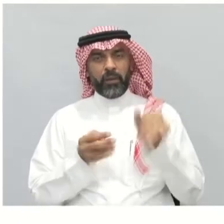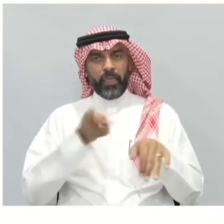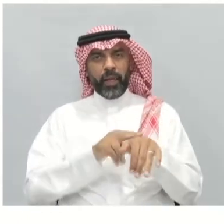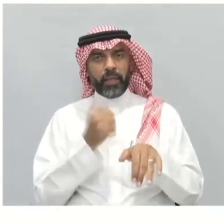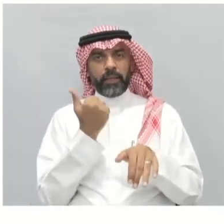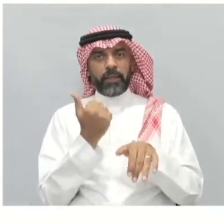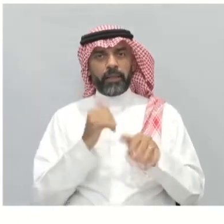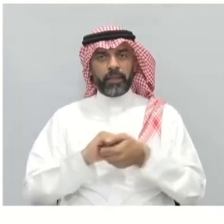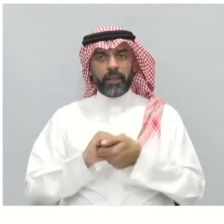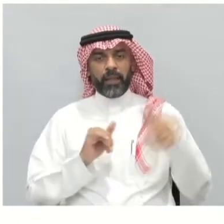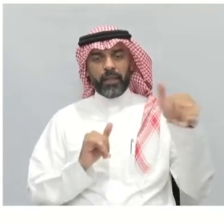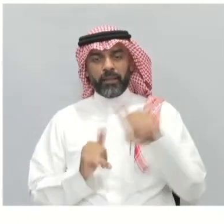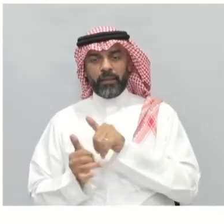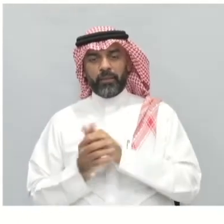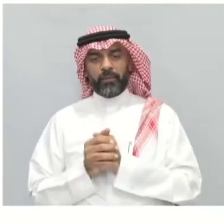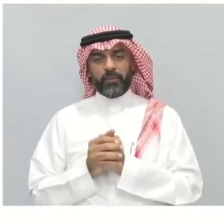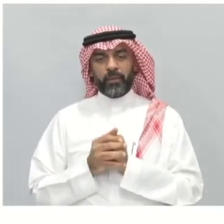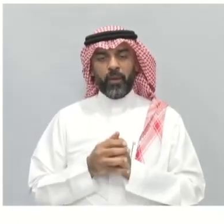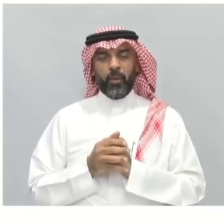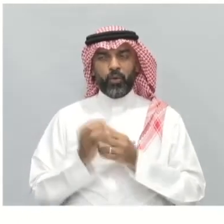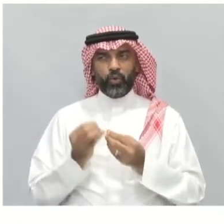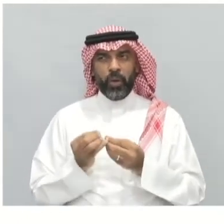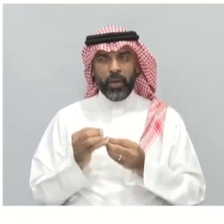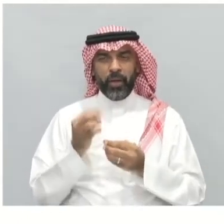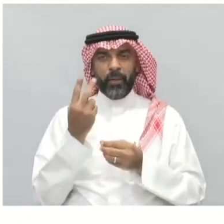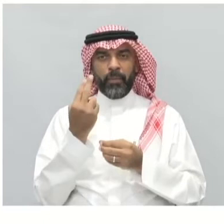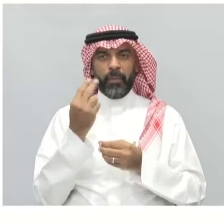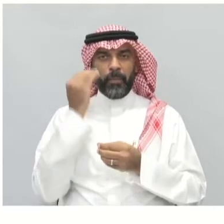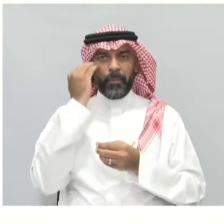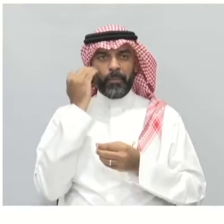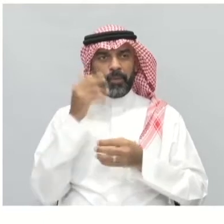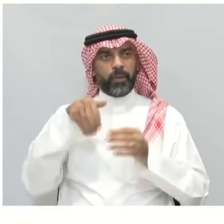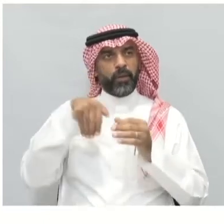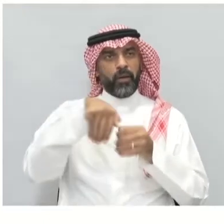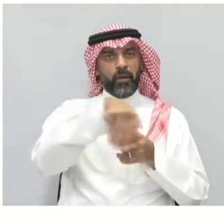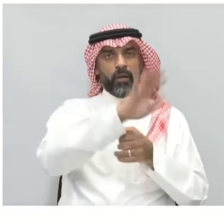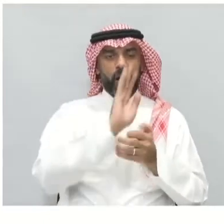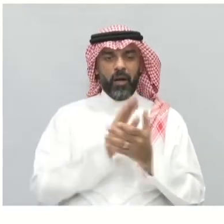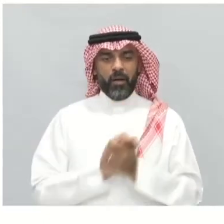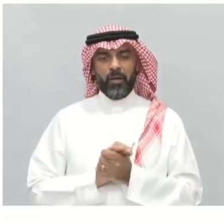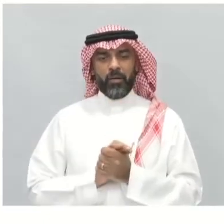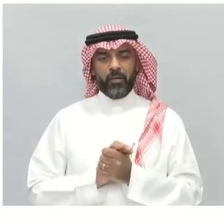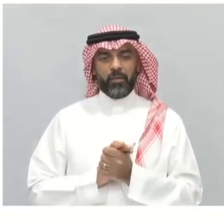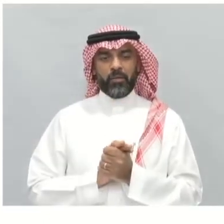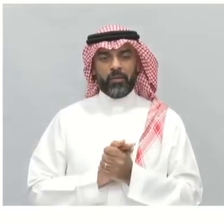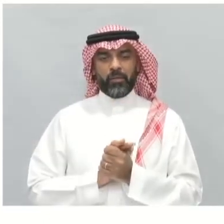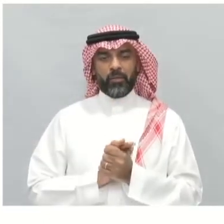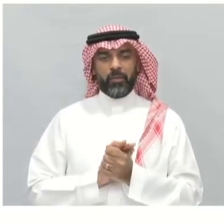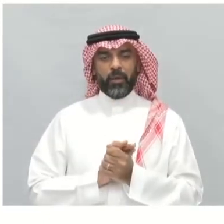الحفل حتى نهايه لو قرات المساله بهذه الطريقه المساله الطريقه الصحيحه جدا